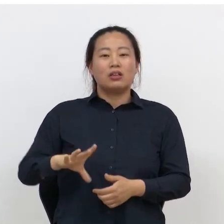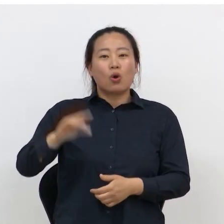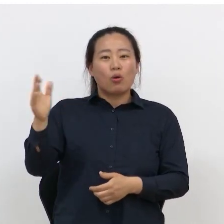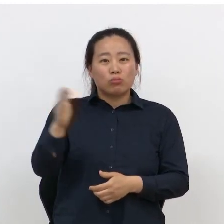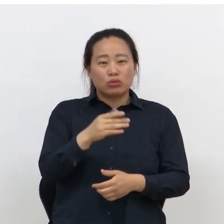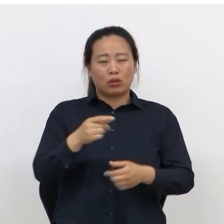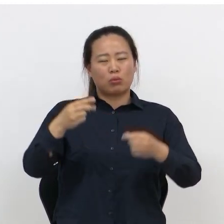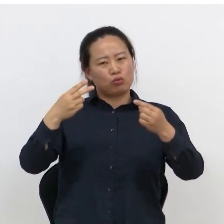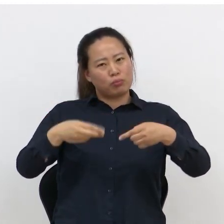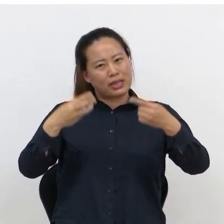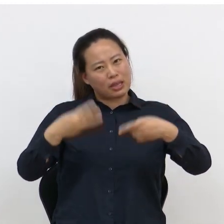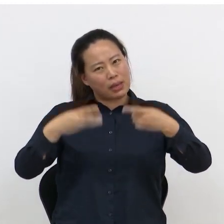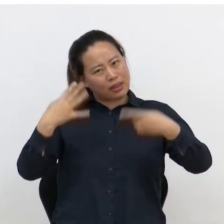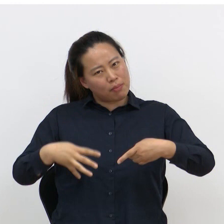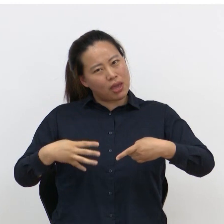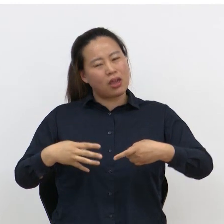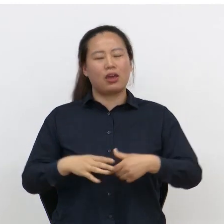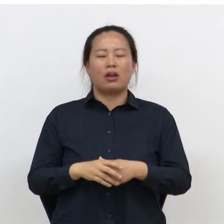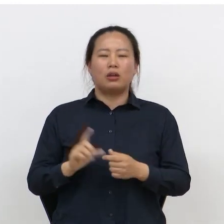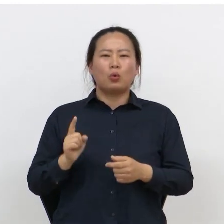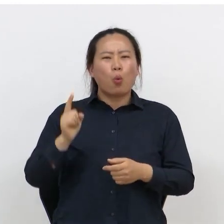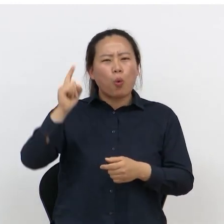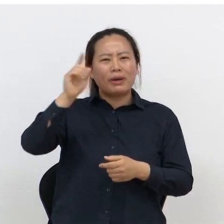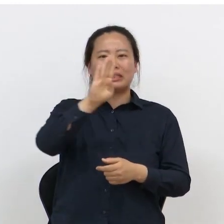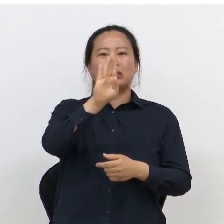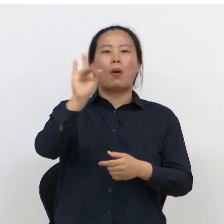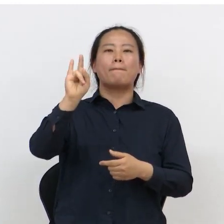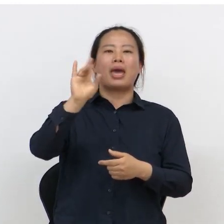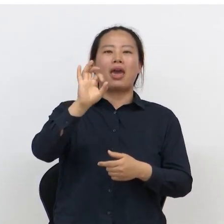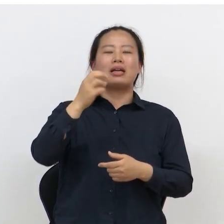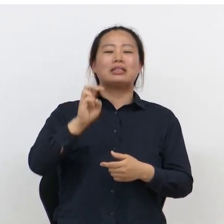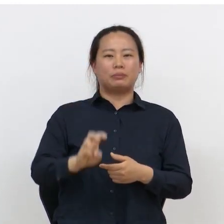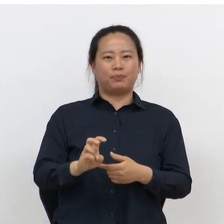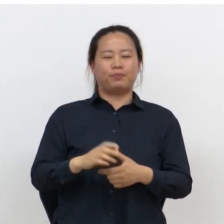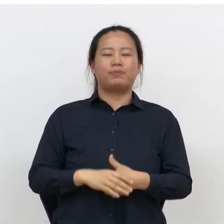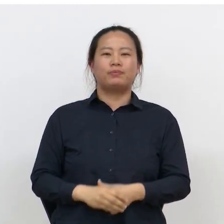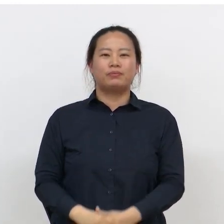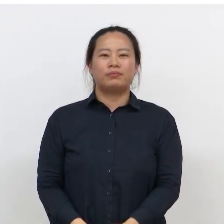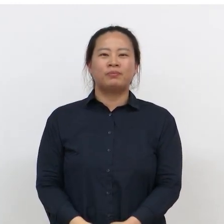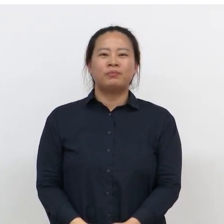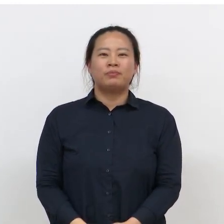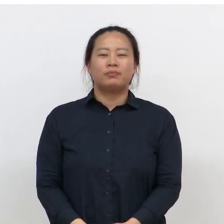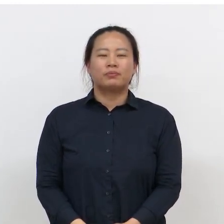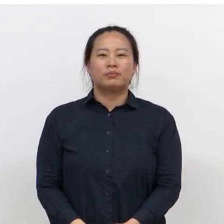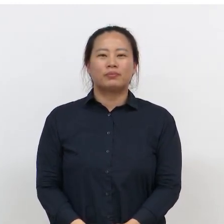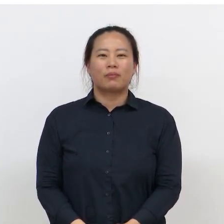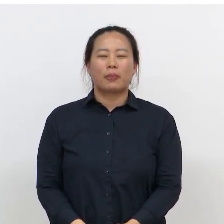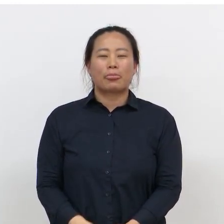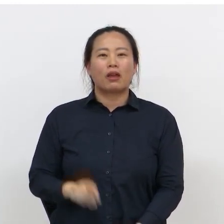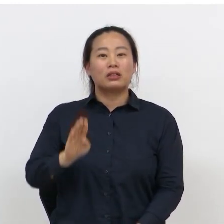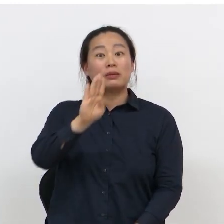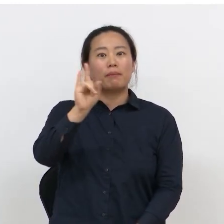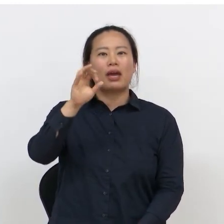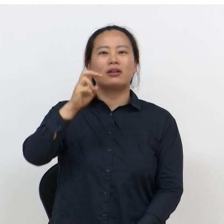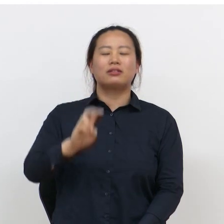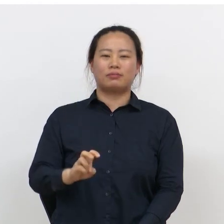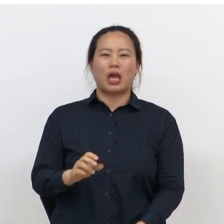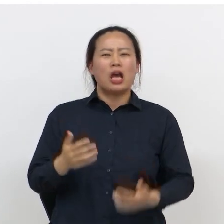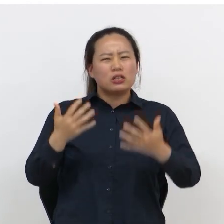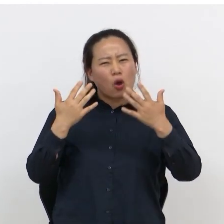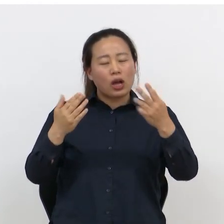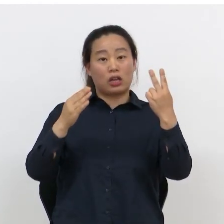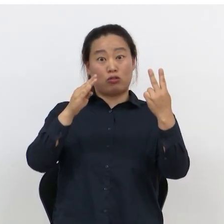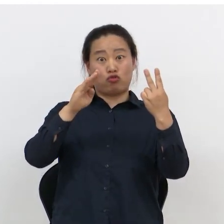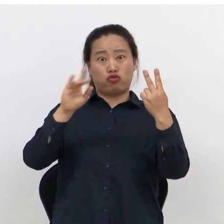4배 높아진 음들을 다 배음이라고 그럽니다. 오버톤. 그리고 그 배음이 정확히